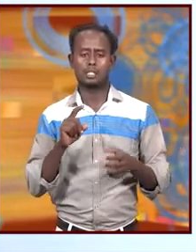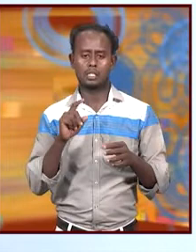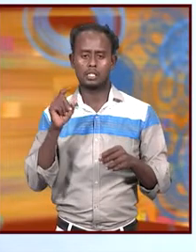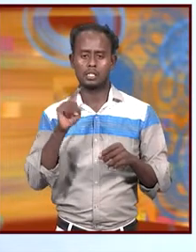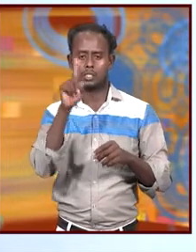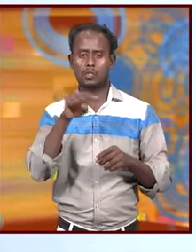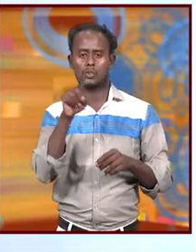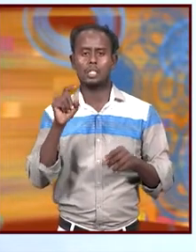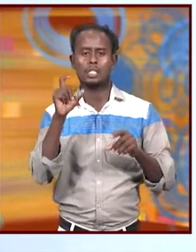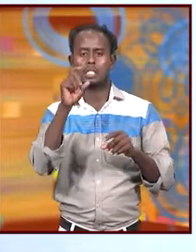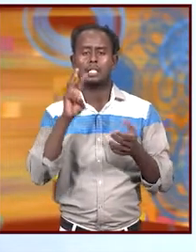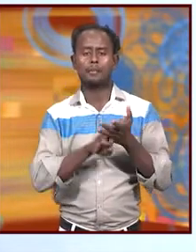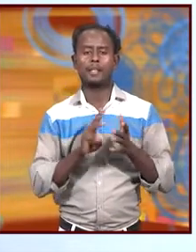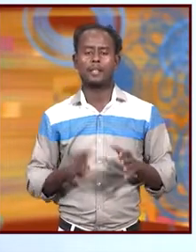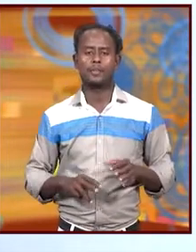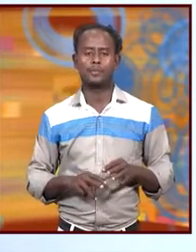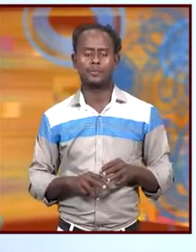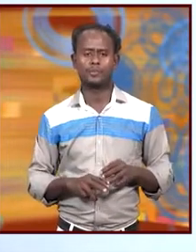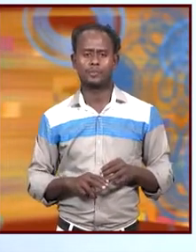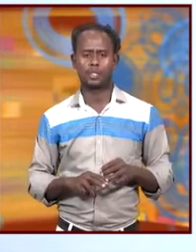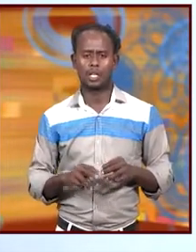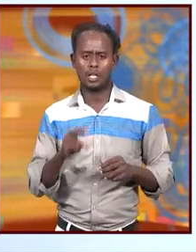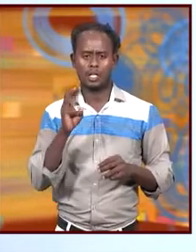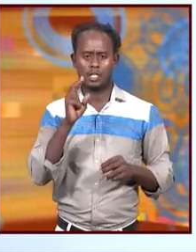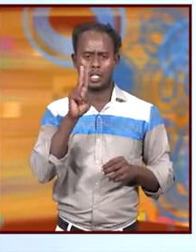225 சதுர சென்டிமீட்டர். ஆக